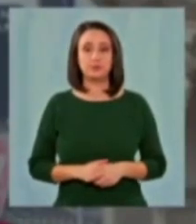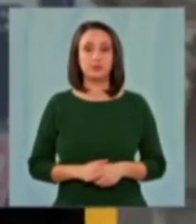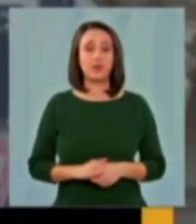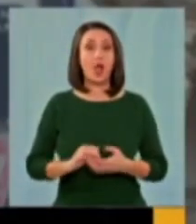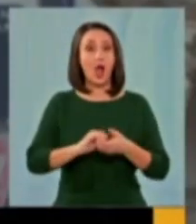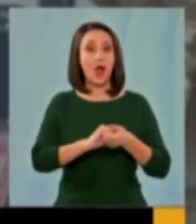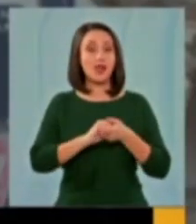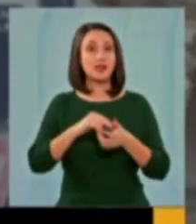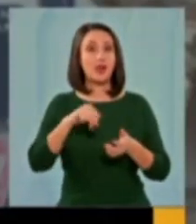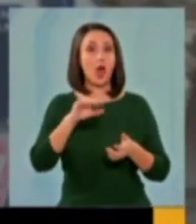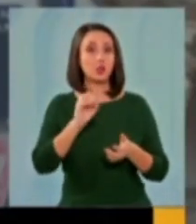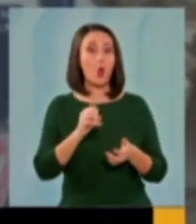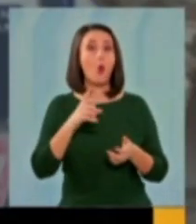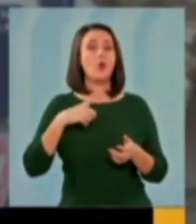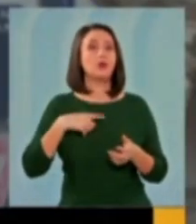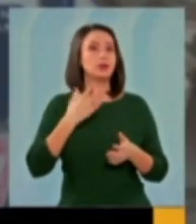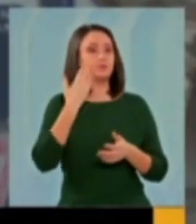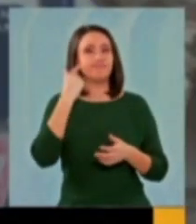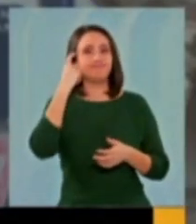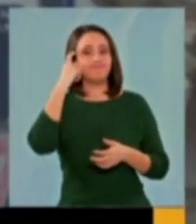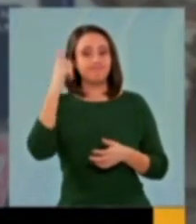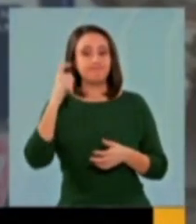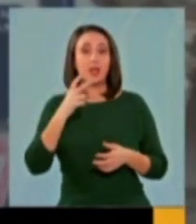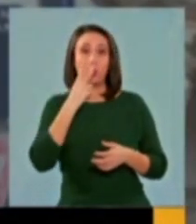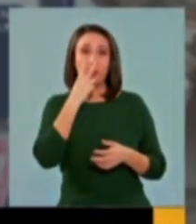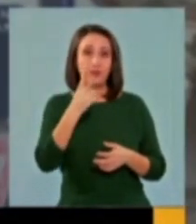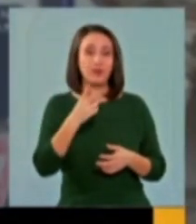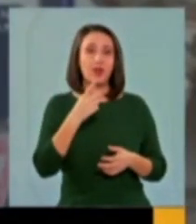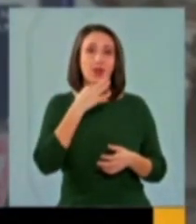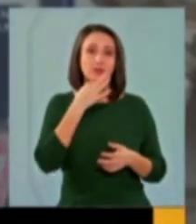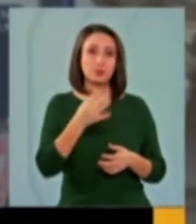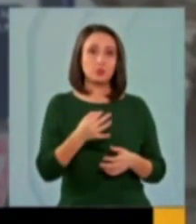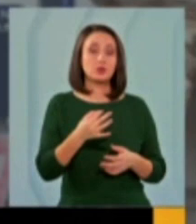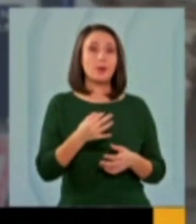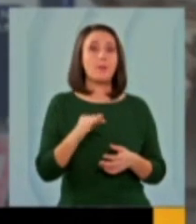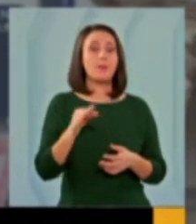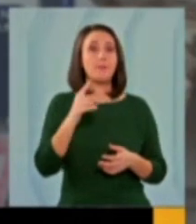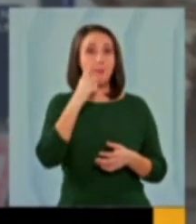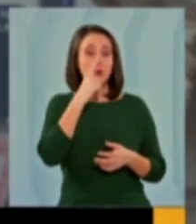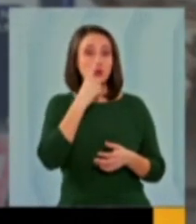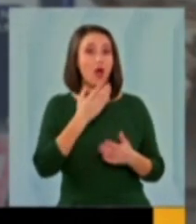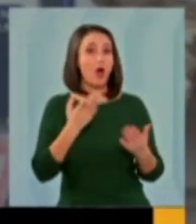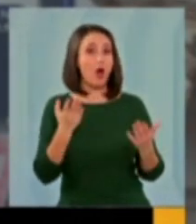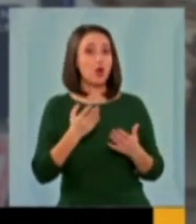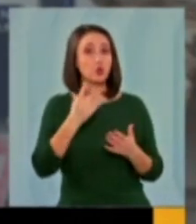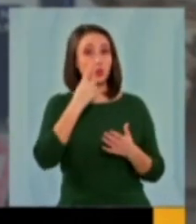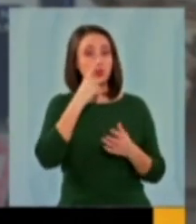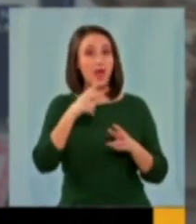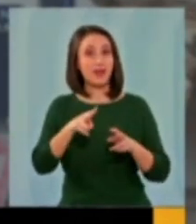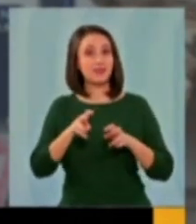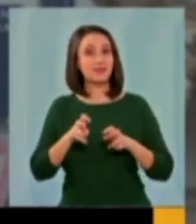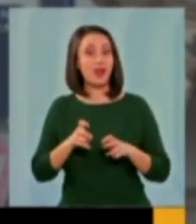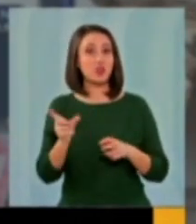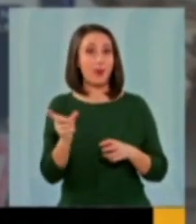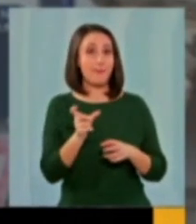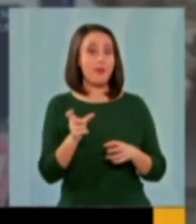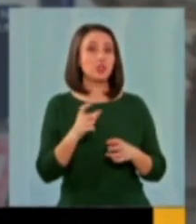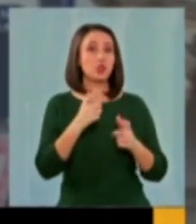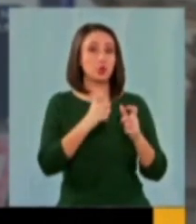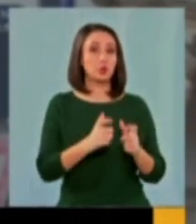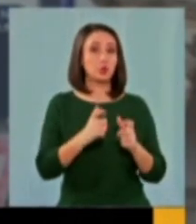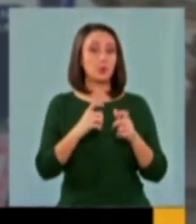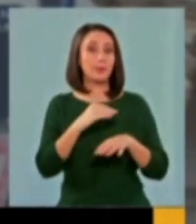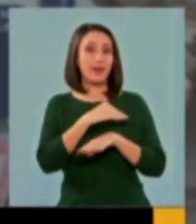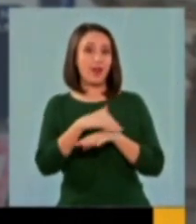Alianța Nord-Atlantică este neîncrezătoare cu privire la afirmațiile Moscovei, conform cărora Rusia își retrage o parte a trupelor